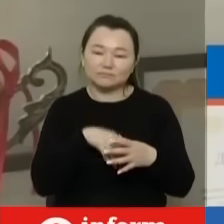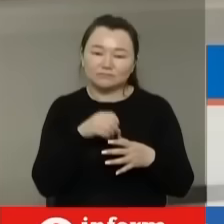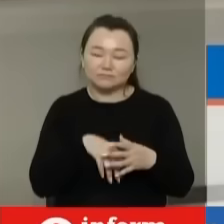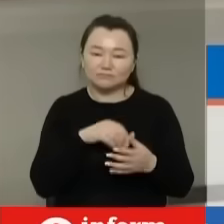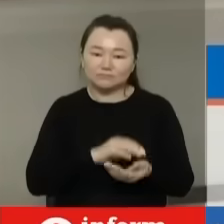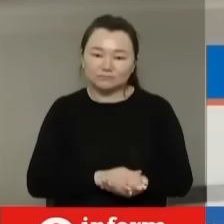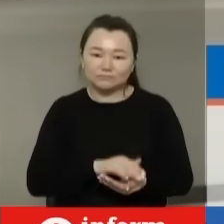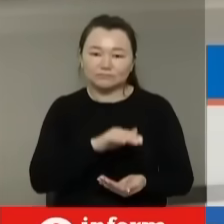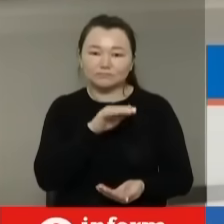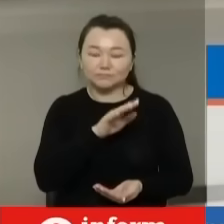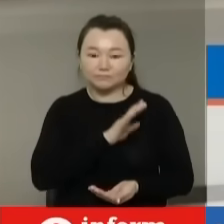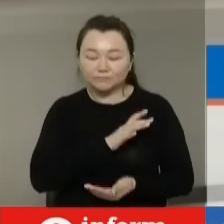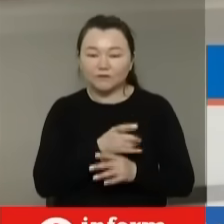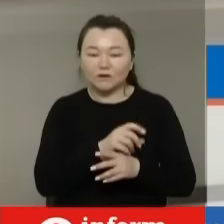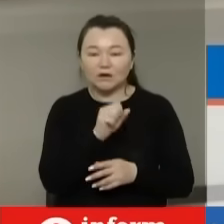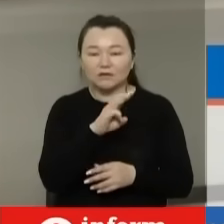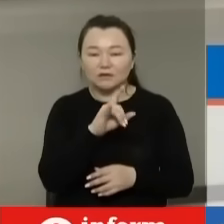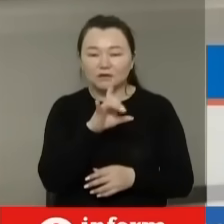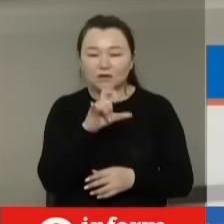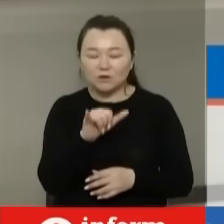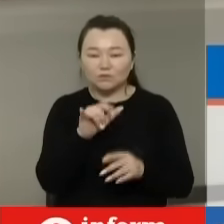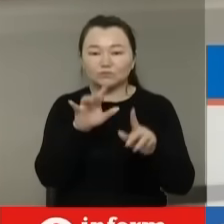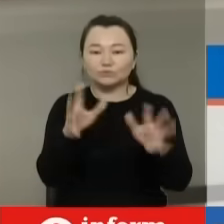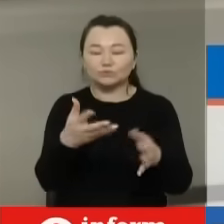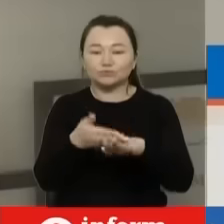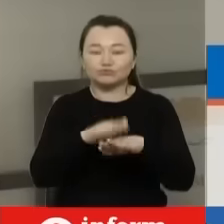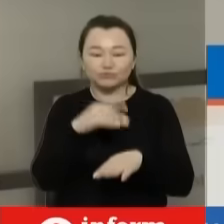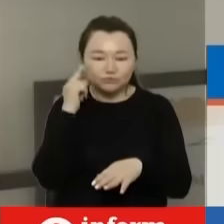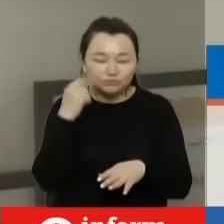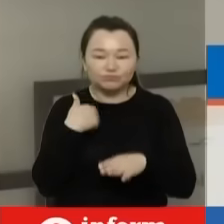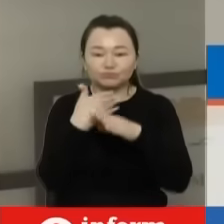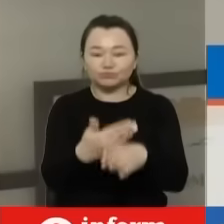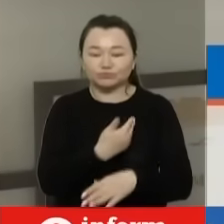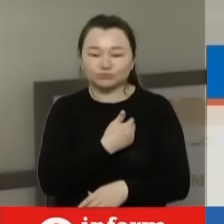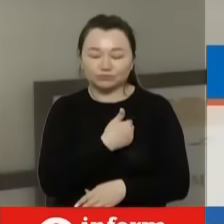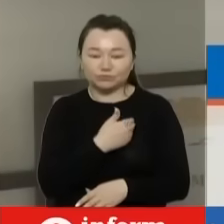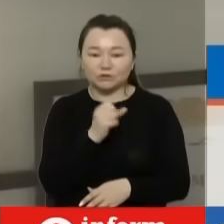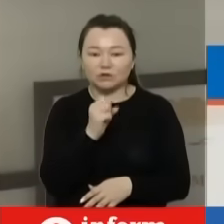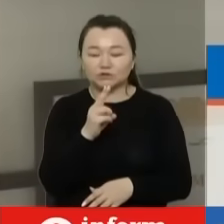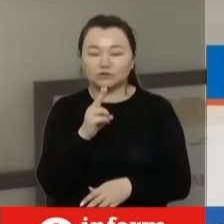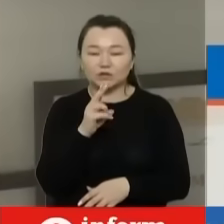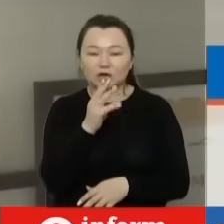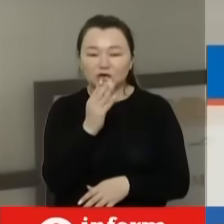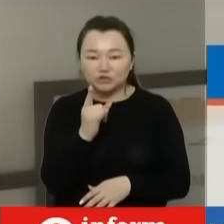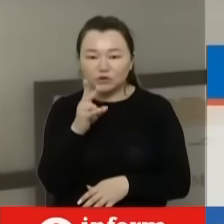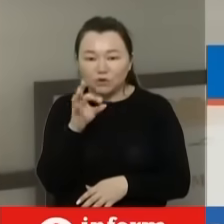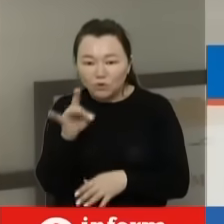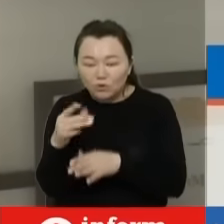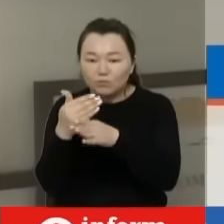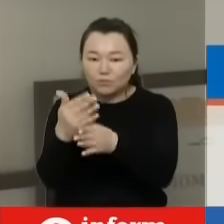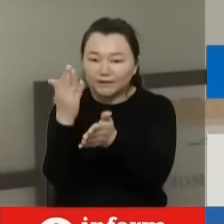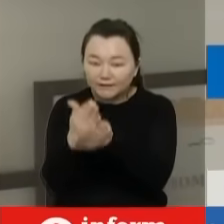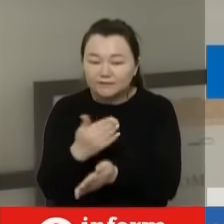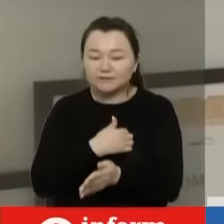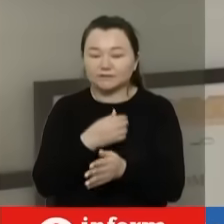бердім. Атыраудағы қиын жағдайды естіп, көмектескім келді. Ақшұқырда көмектесіп жатырғанын естідім. Сосын